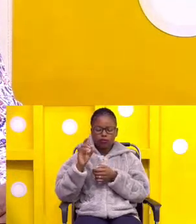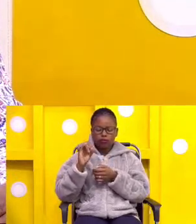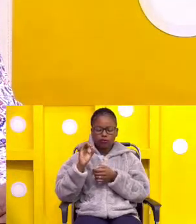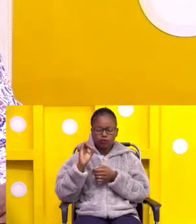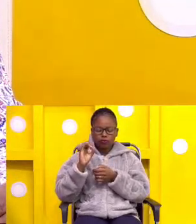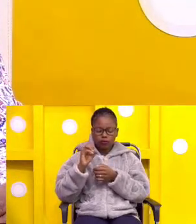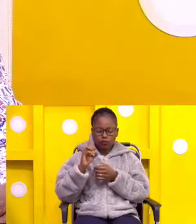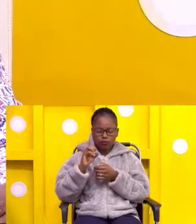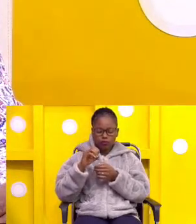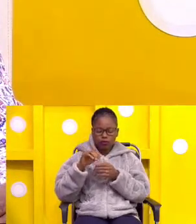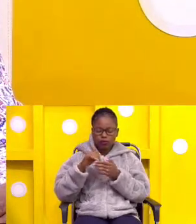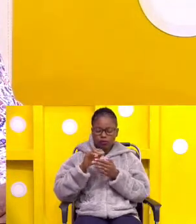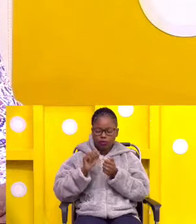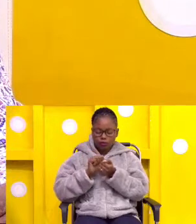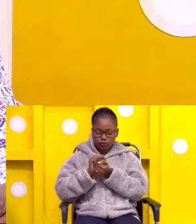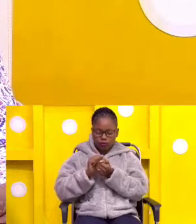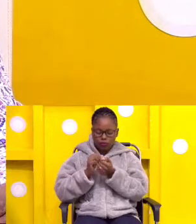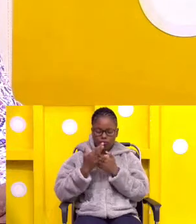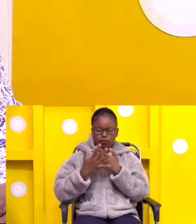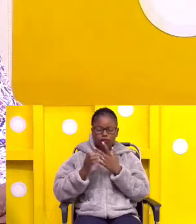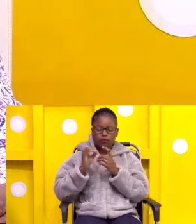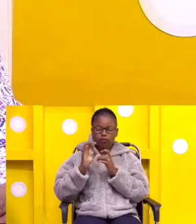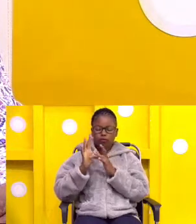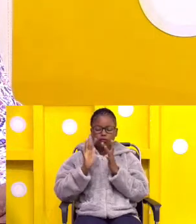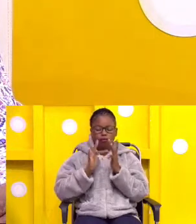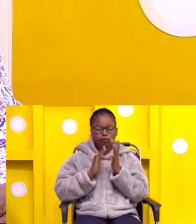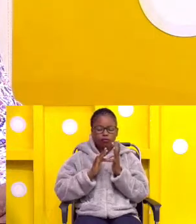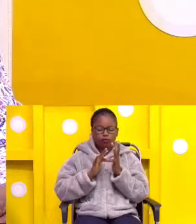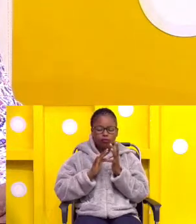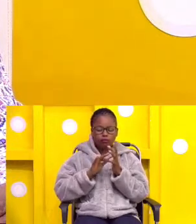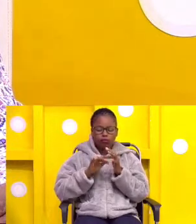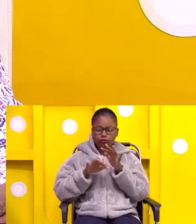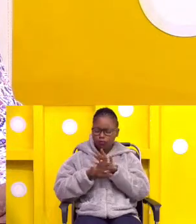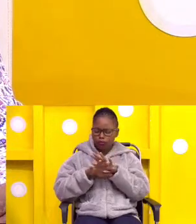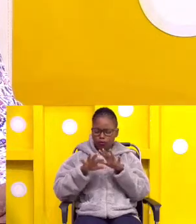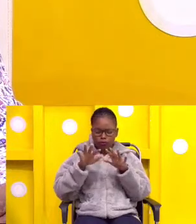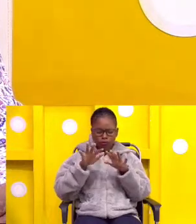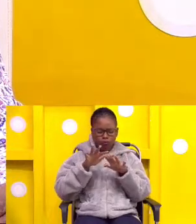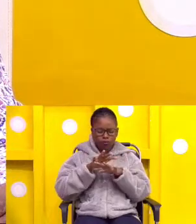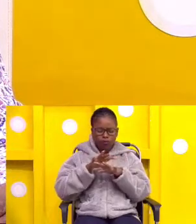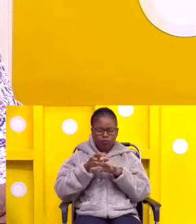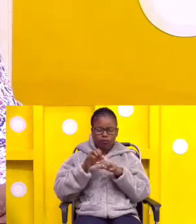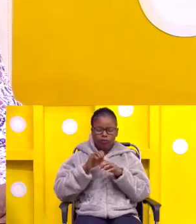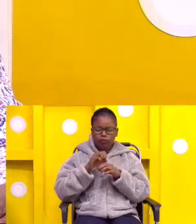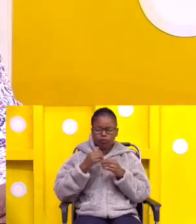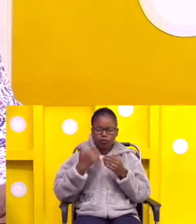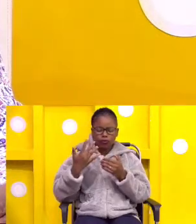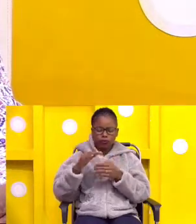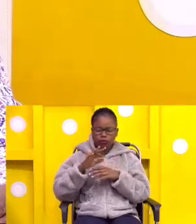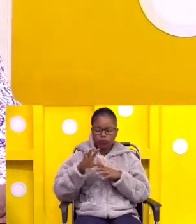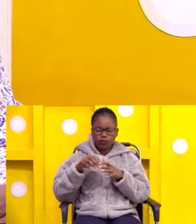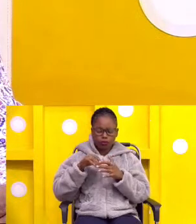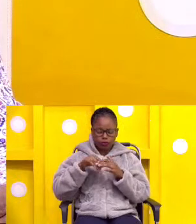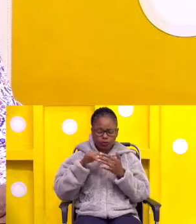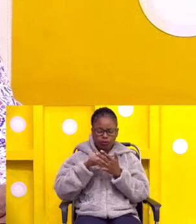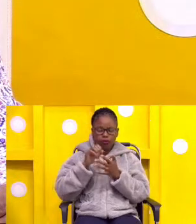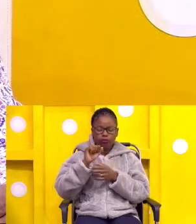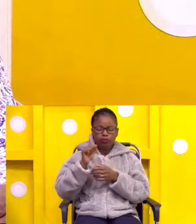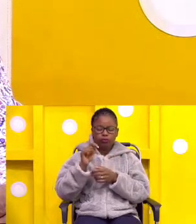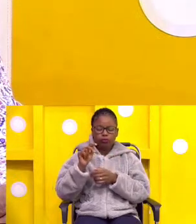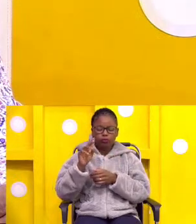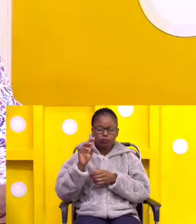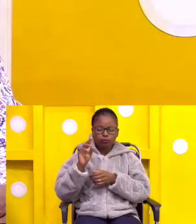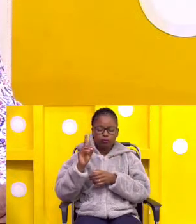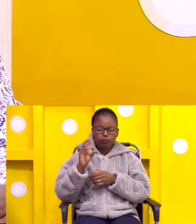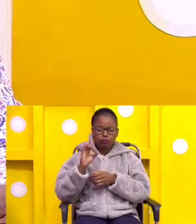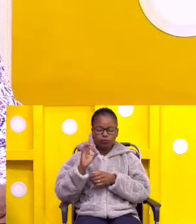wa Ngai uria wi iguru muno. Ona ndathiria indo iria iri kuo thiini wa studio no. Ni wega